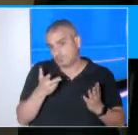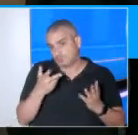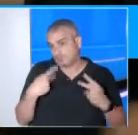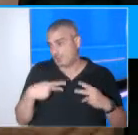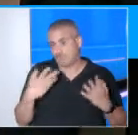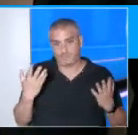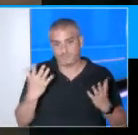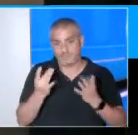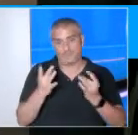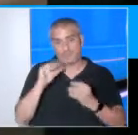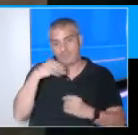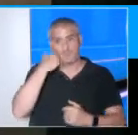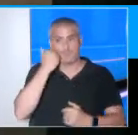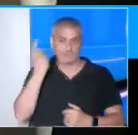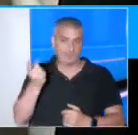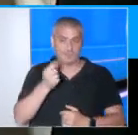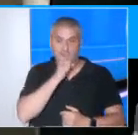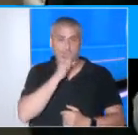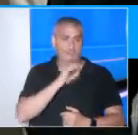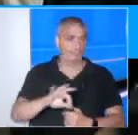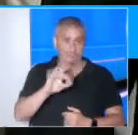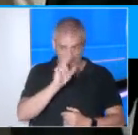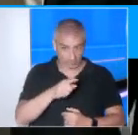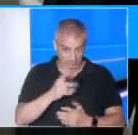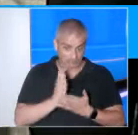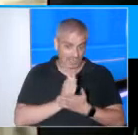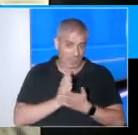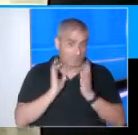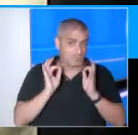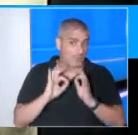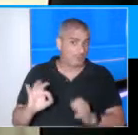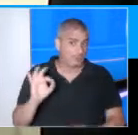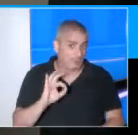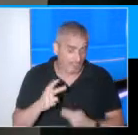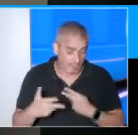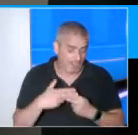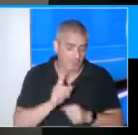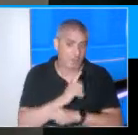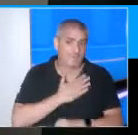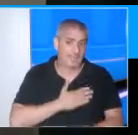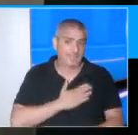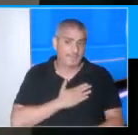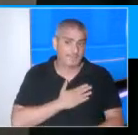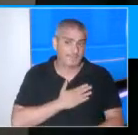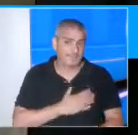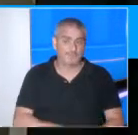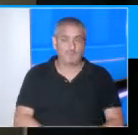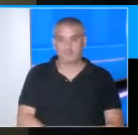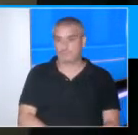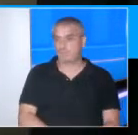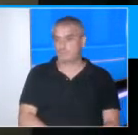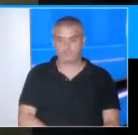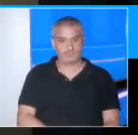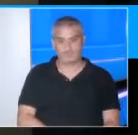האימים, ידביקו גם את המבוגרים, את הסבים והסבתות, יש איזושהי ערכות מיוחדת עבורכם לקראת תקופת החגים?